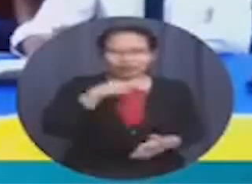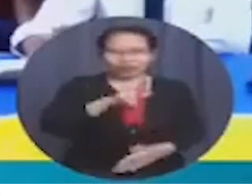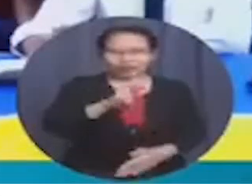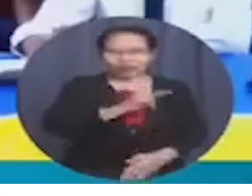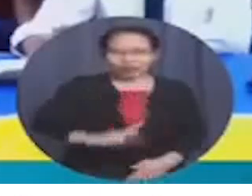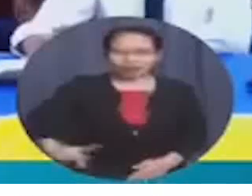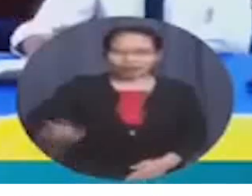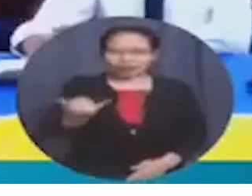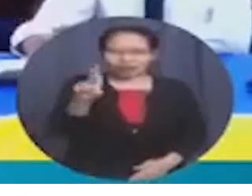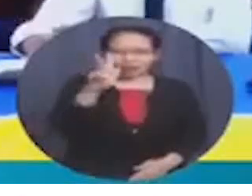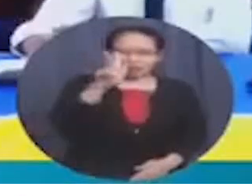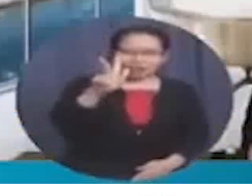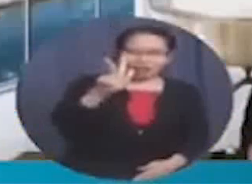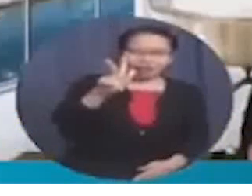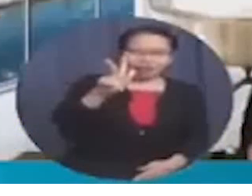ay